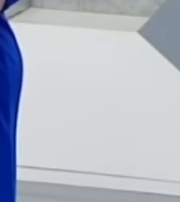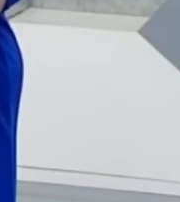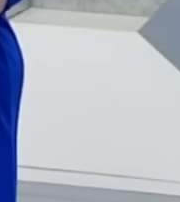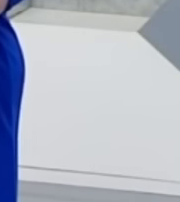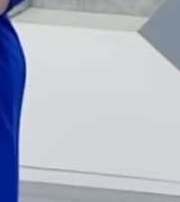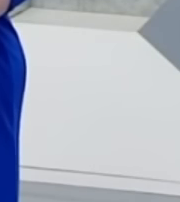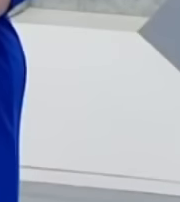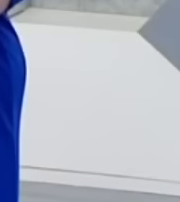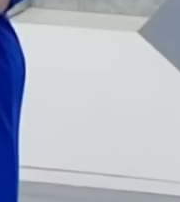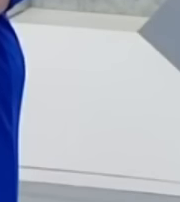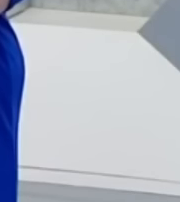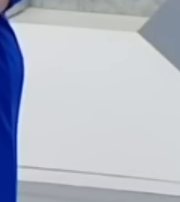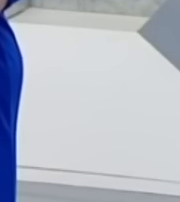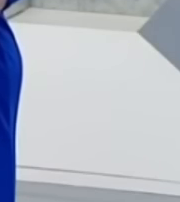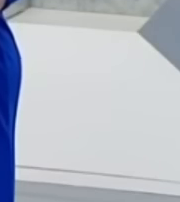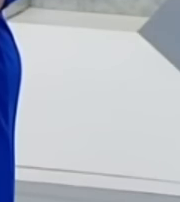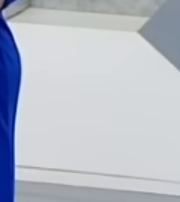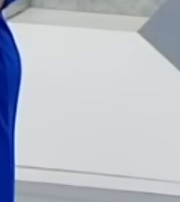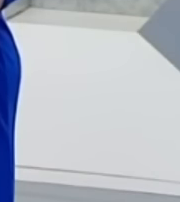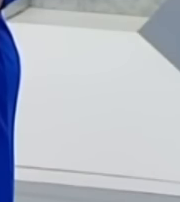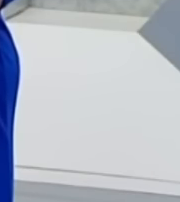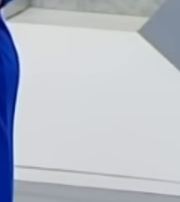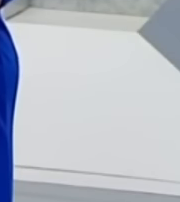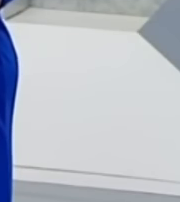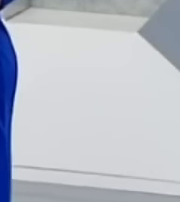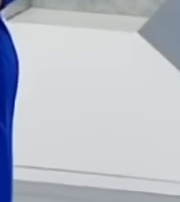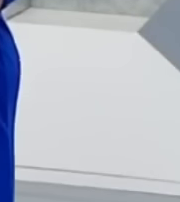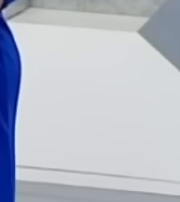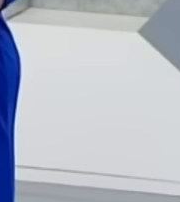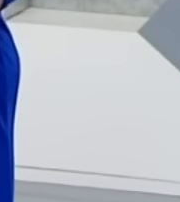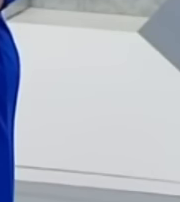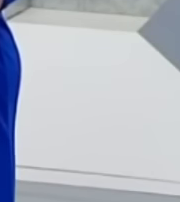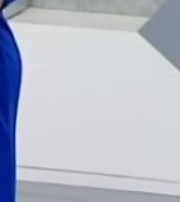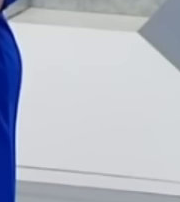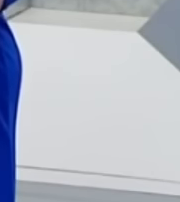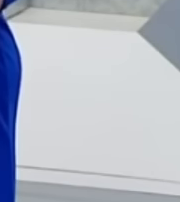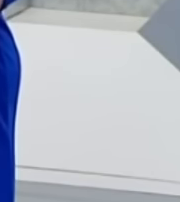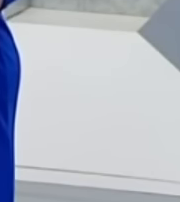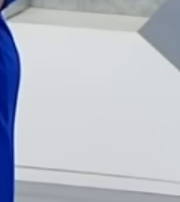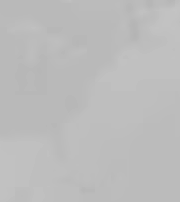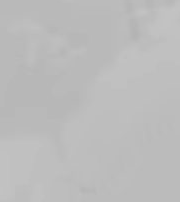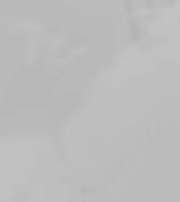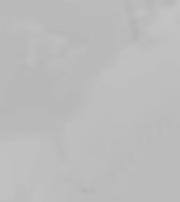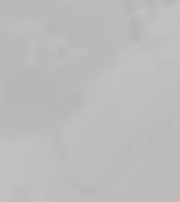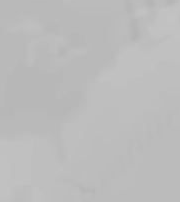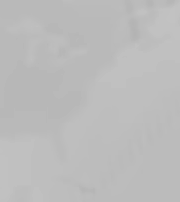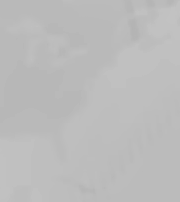GMA Pinoy TV at sa www.gmanews.tv.